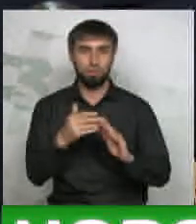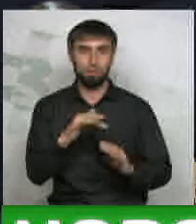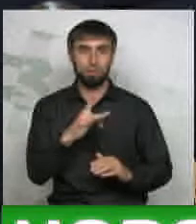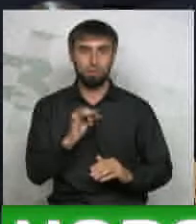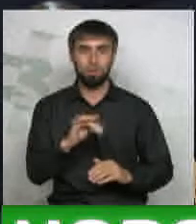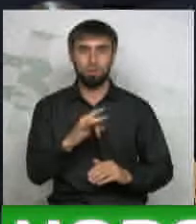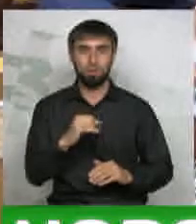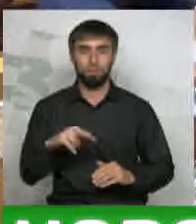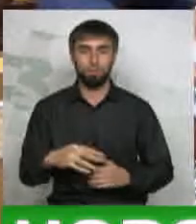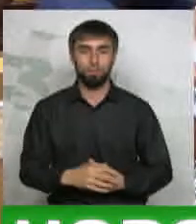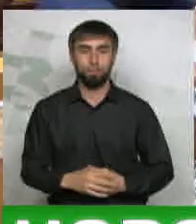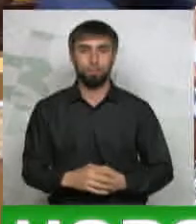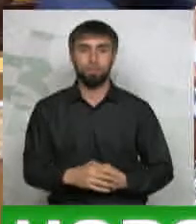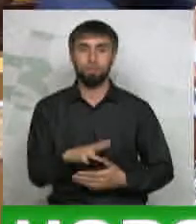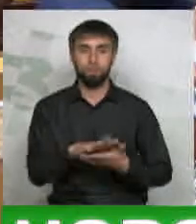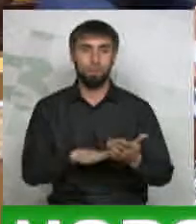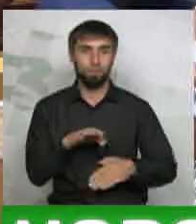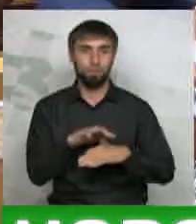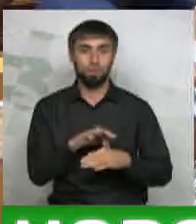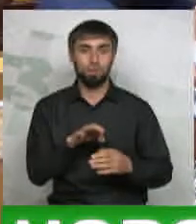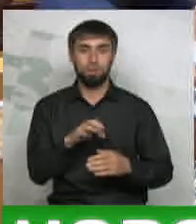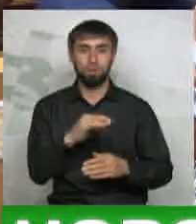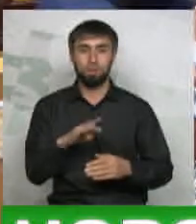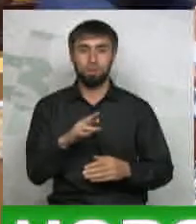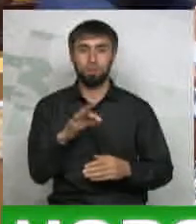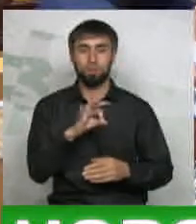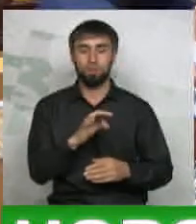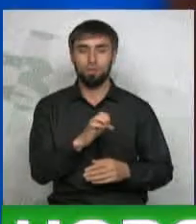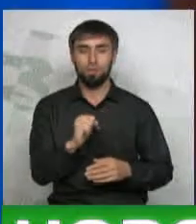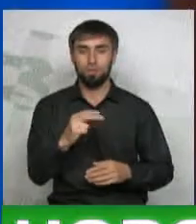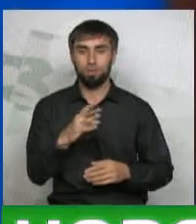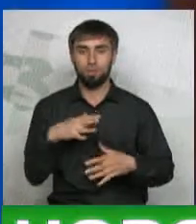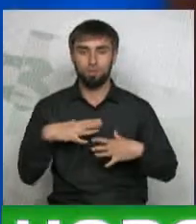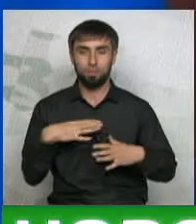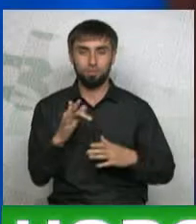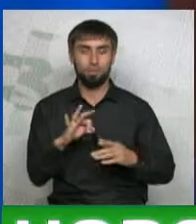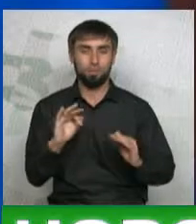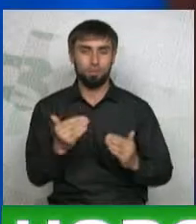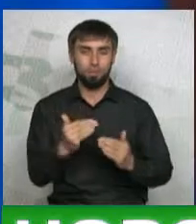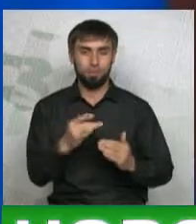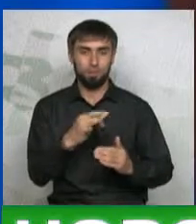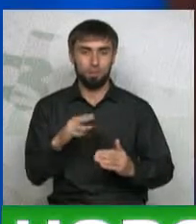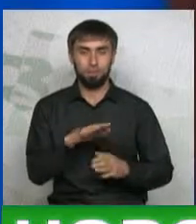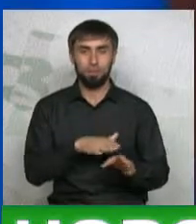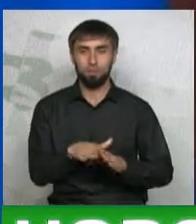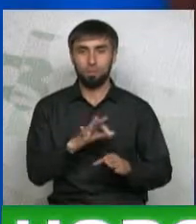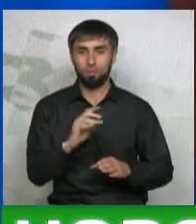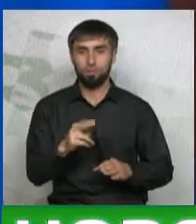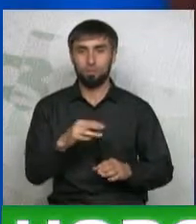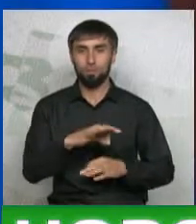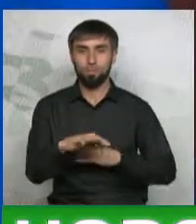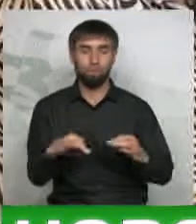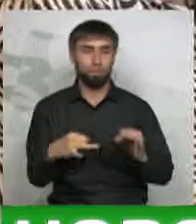и Реал. Далее проведена серия консультаций с АО «Кавказ РФ» по сокращению сроков реализации прорывных